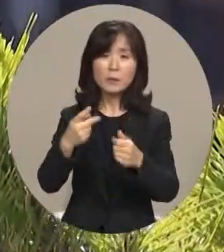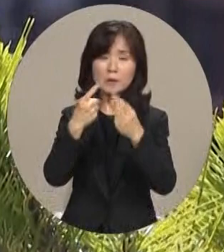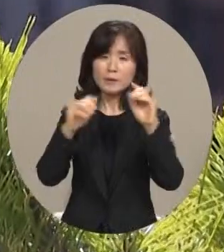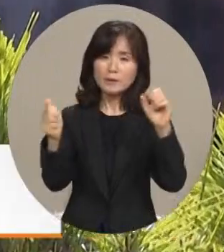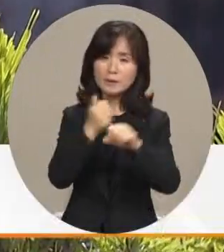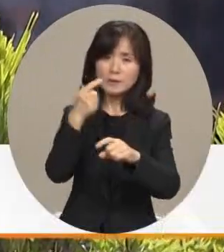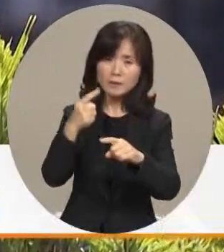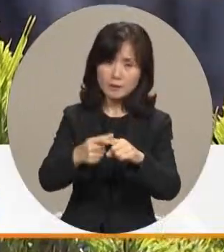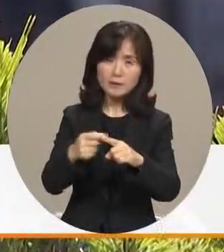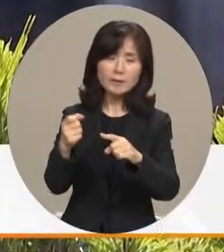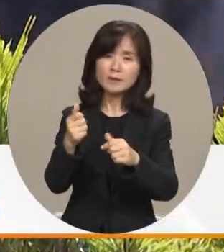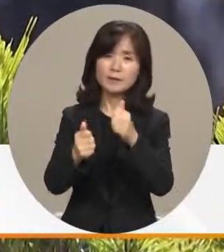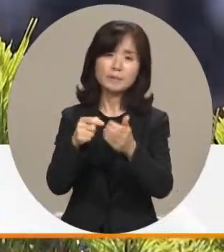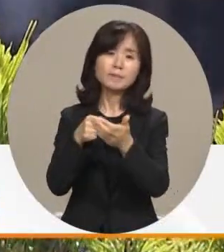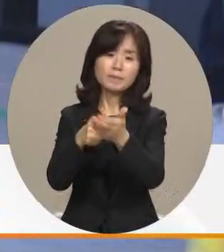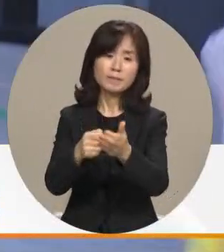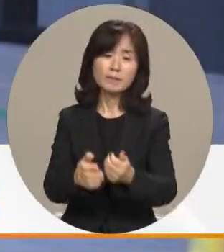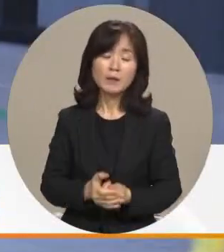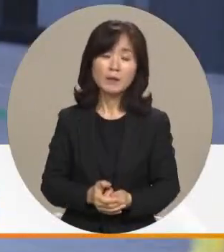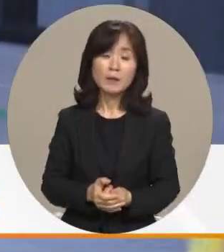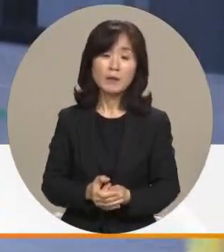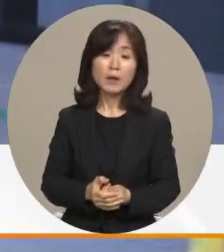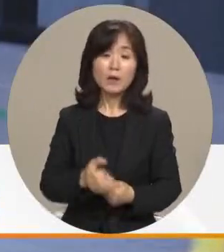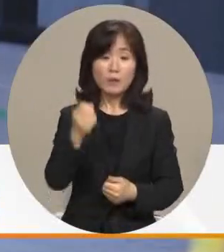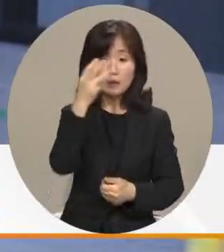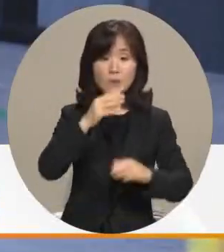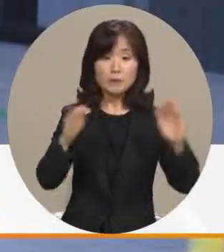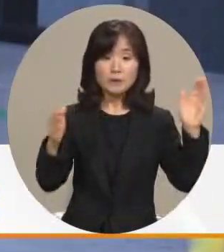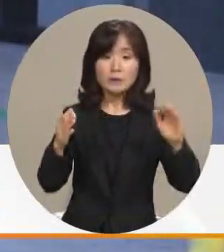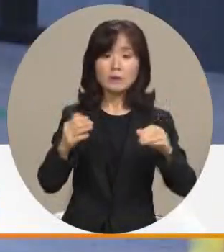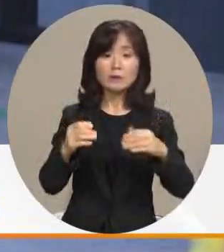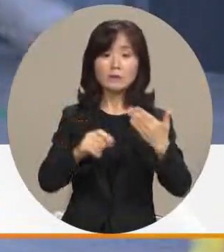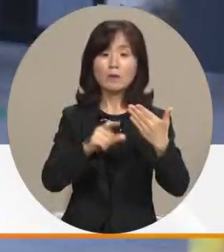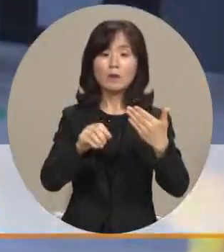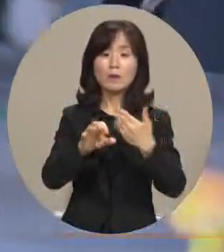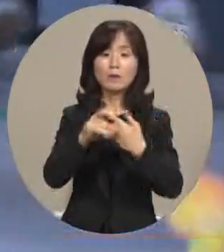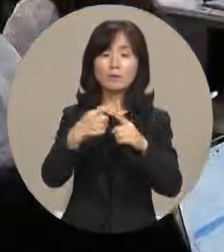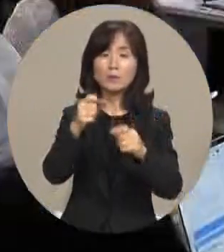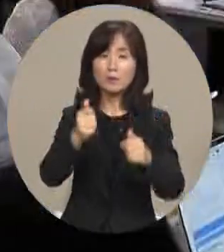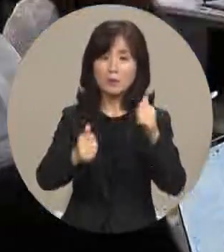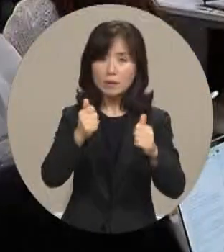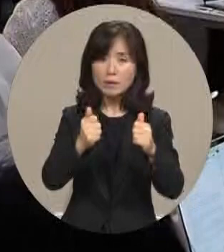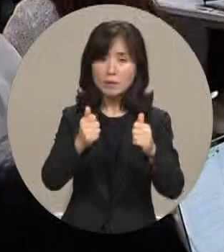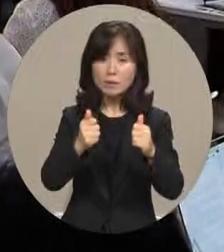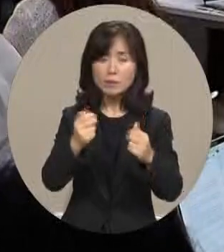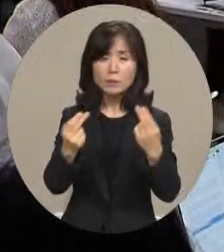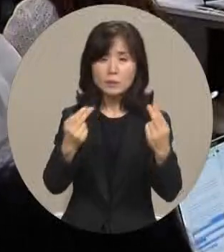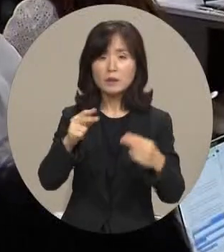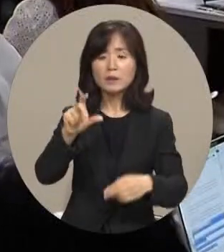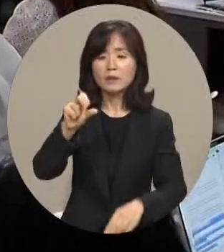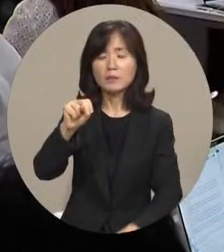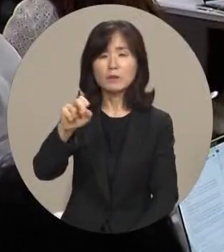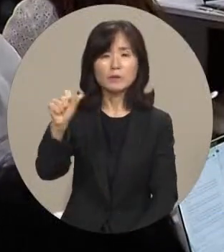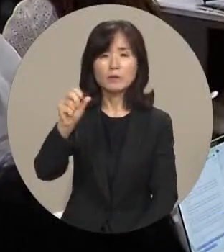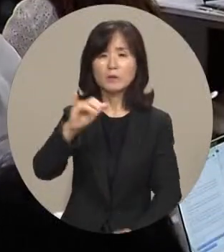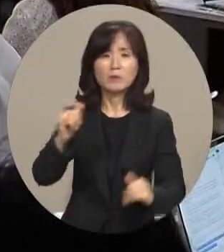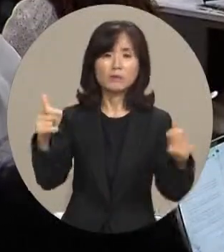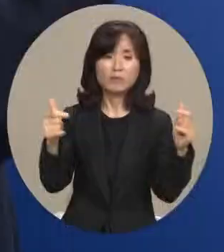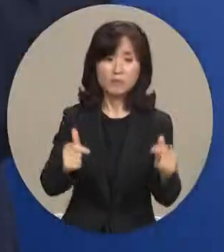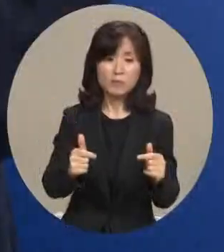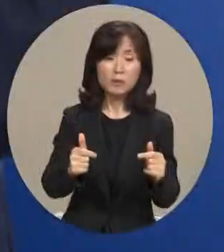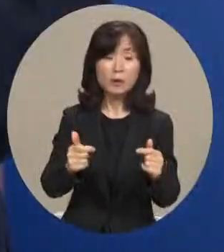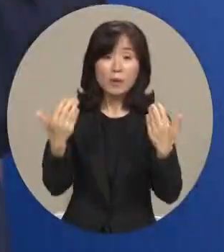37만 천여명으로 지난해 9월 모평보다 25,000여명 줄었습니다 학교 현장에선 정부의 킬러문항